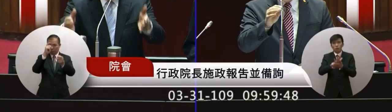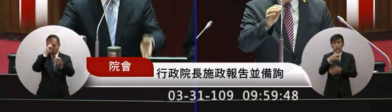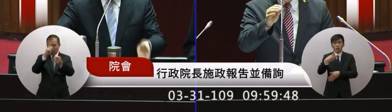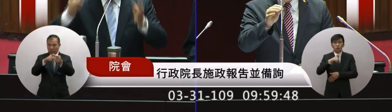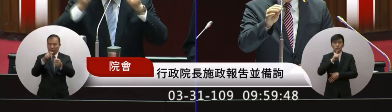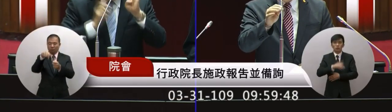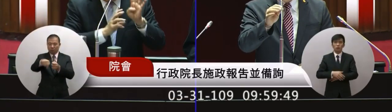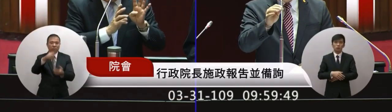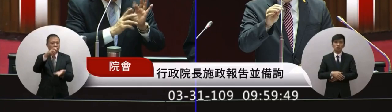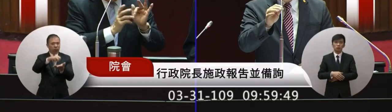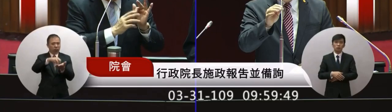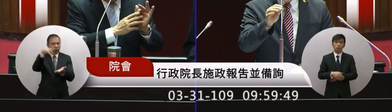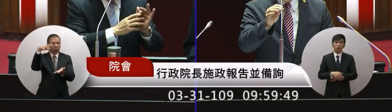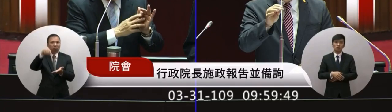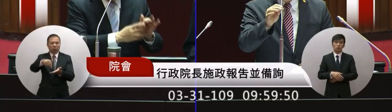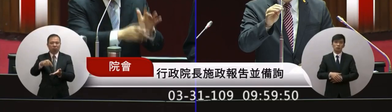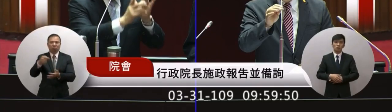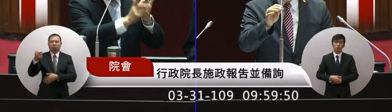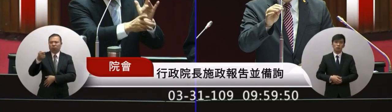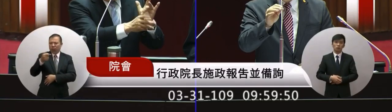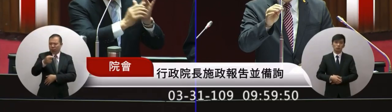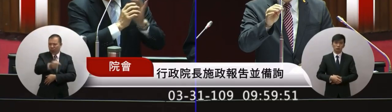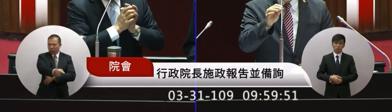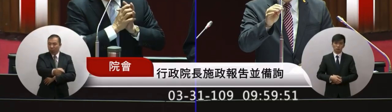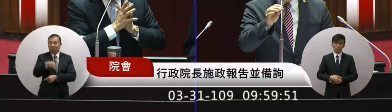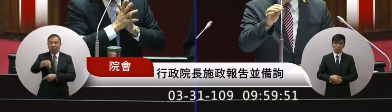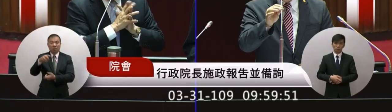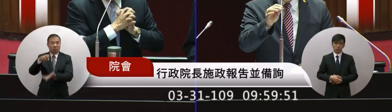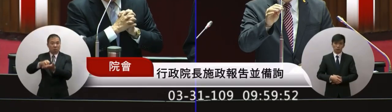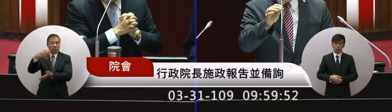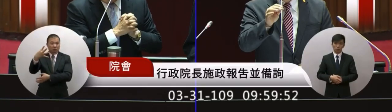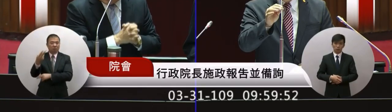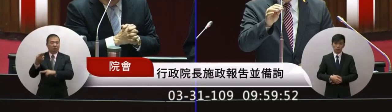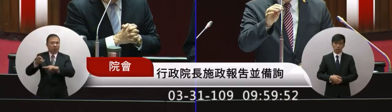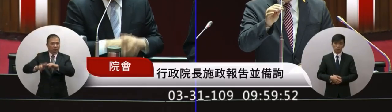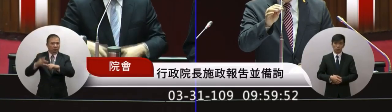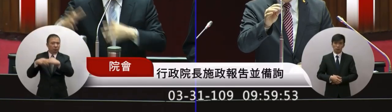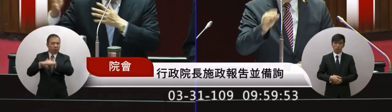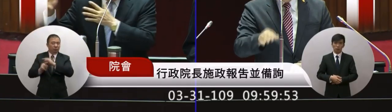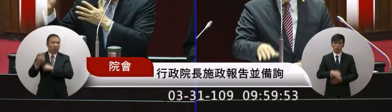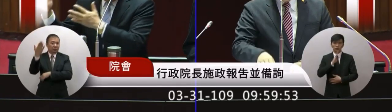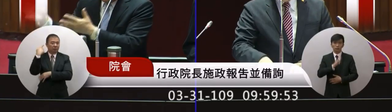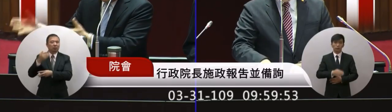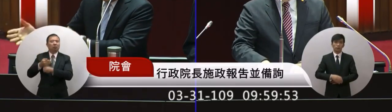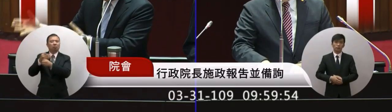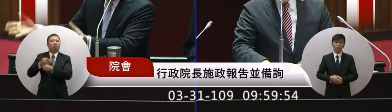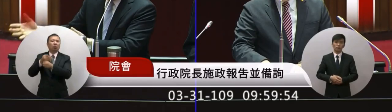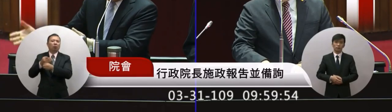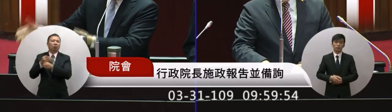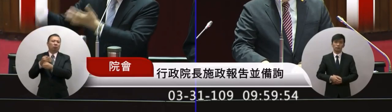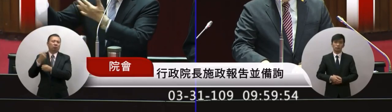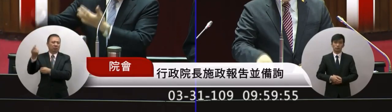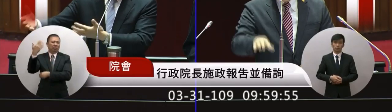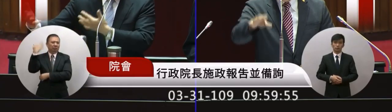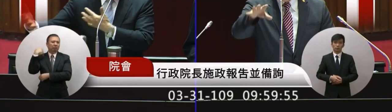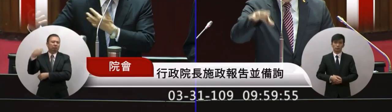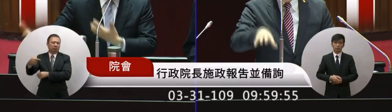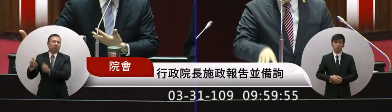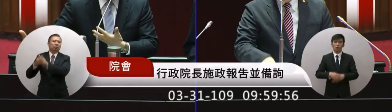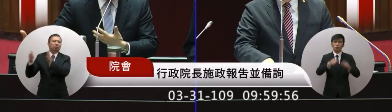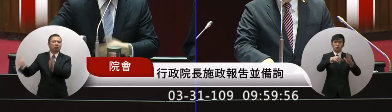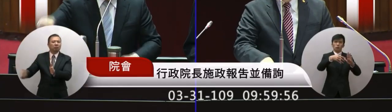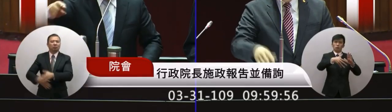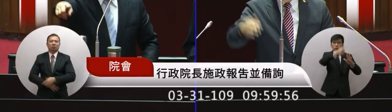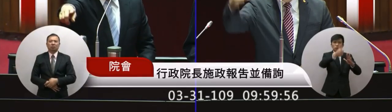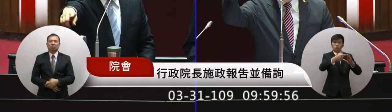走，那核市的封存是早在马政府的时代。 是。 那侯市长， 院长，你没有